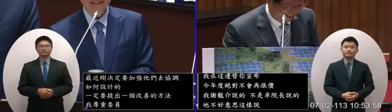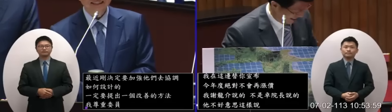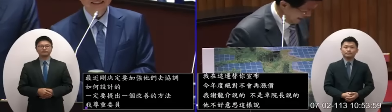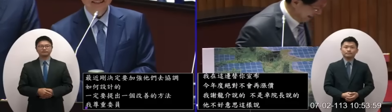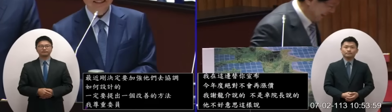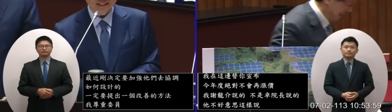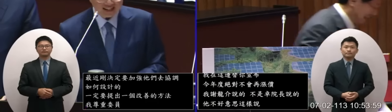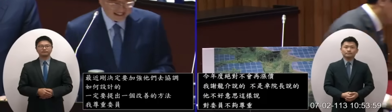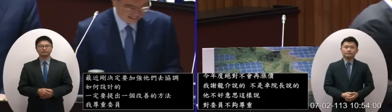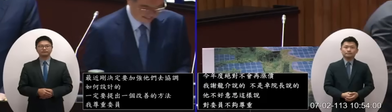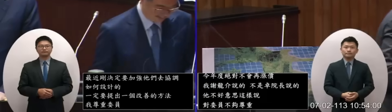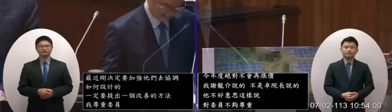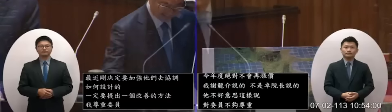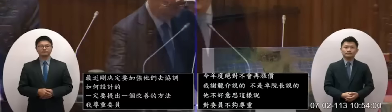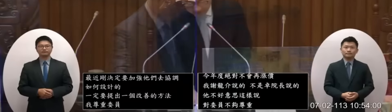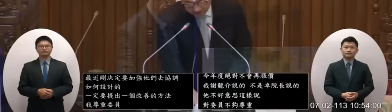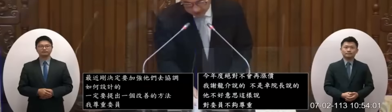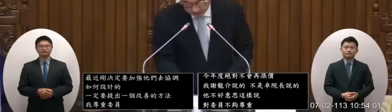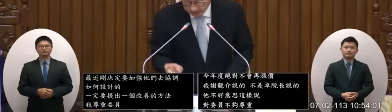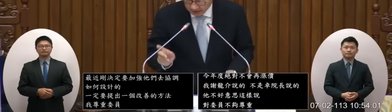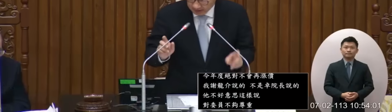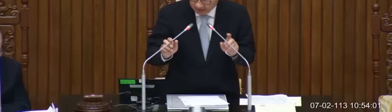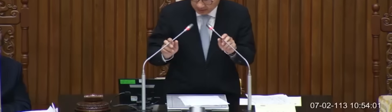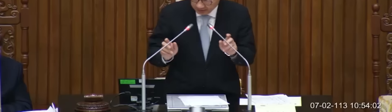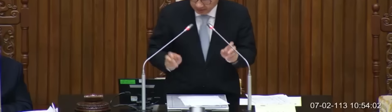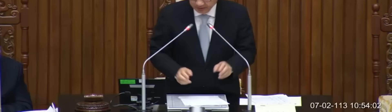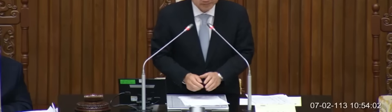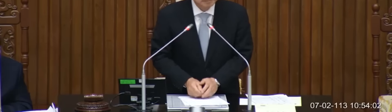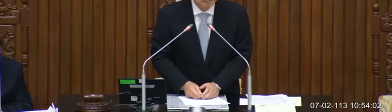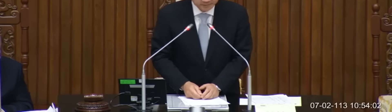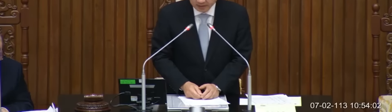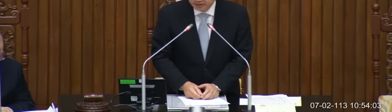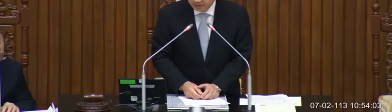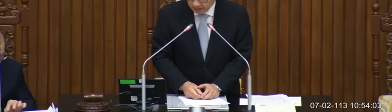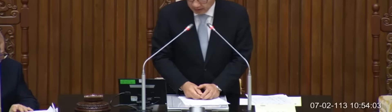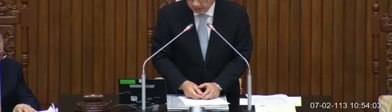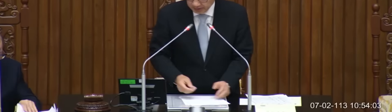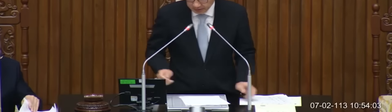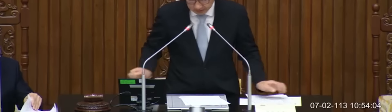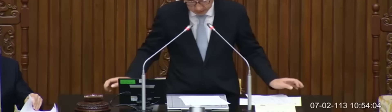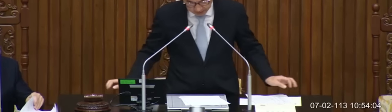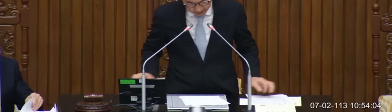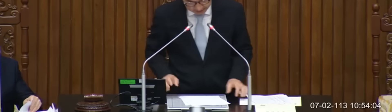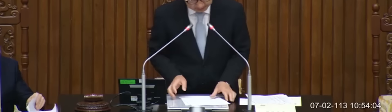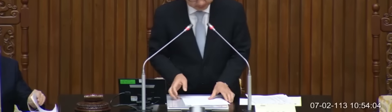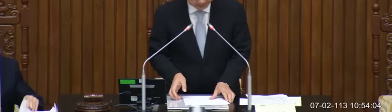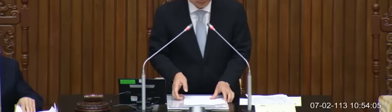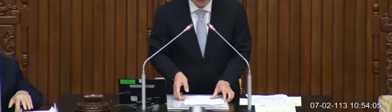谢谢谢委员，啊，谢谢卓院长。